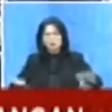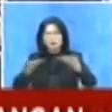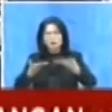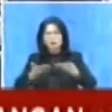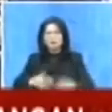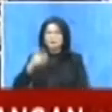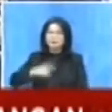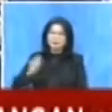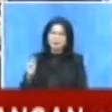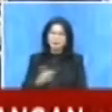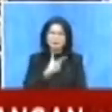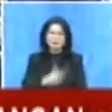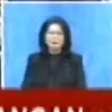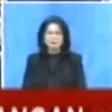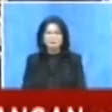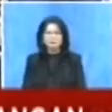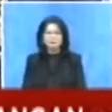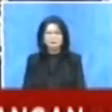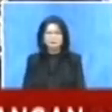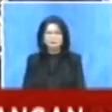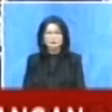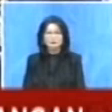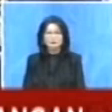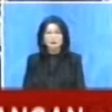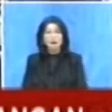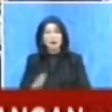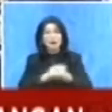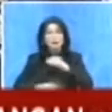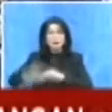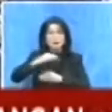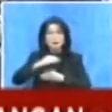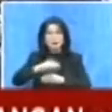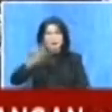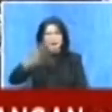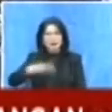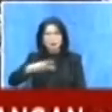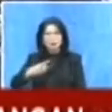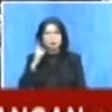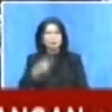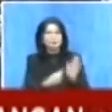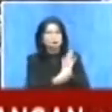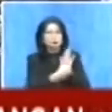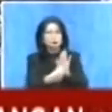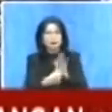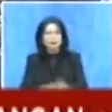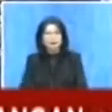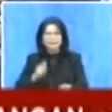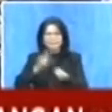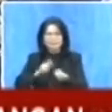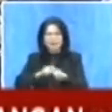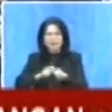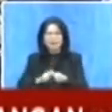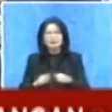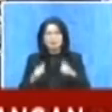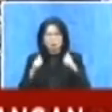terus dipercepat dan diperkuat. Tingkat pertumbuhan ekonomi ini juga menggambarkan proyeksi pemulihan yang cukup